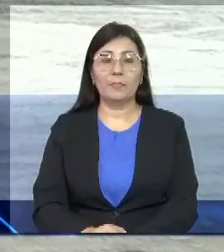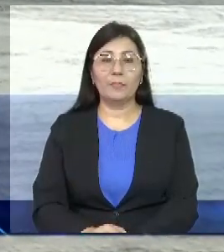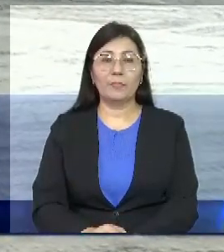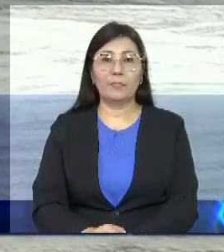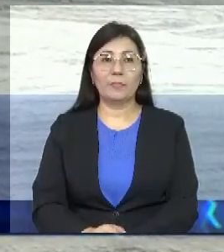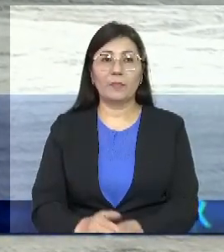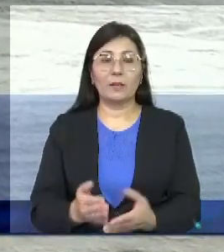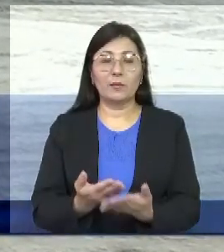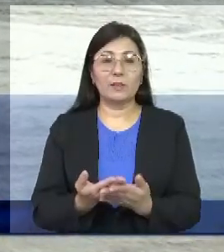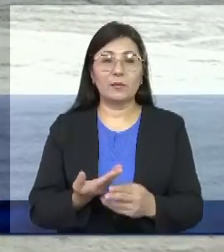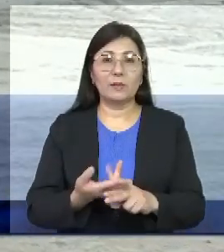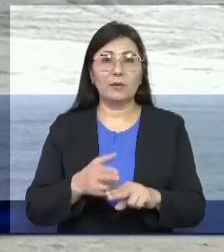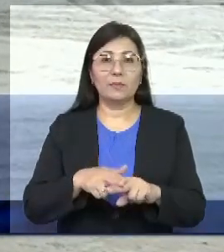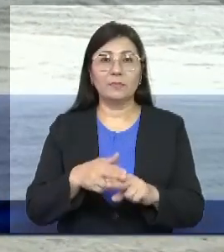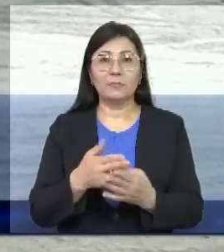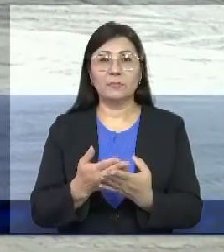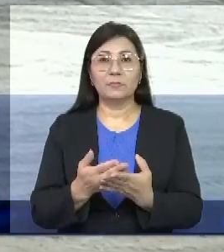который будет не менее 15 лет.